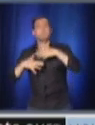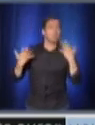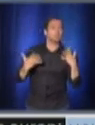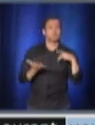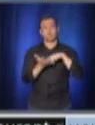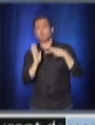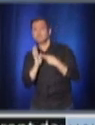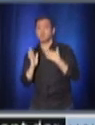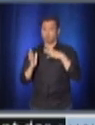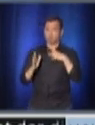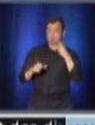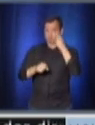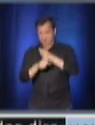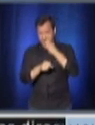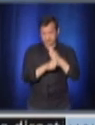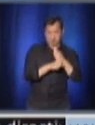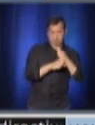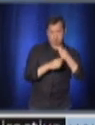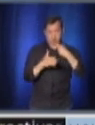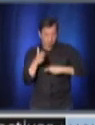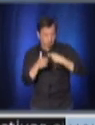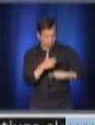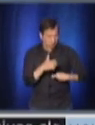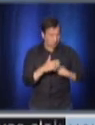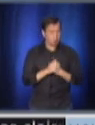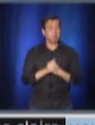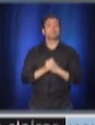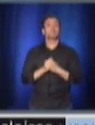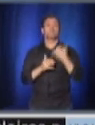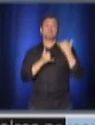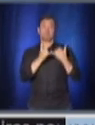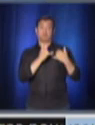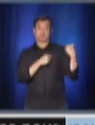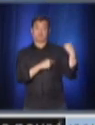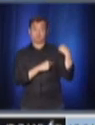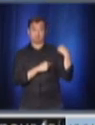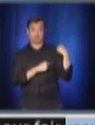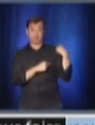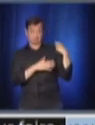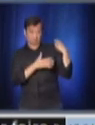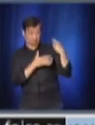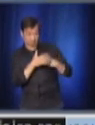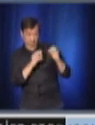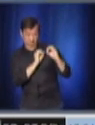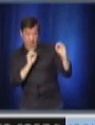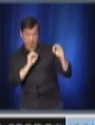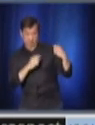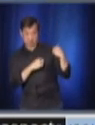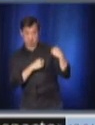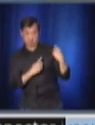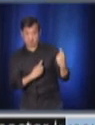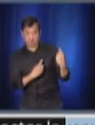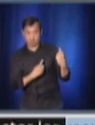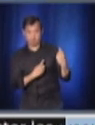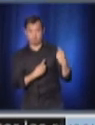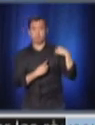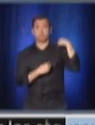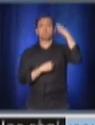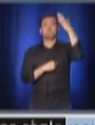sanctionnés, mais ceux qui, en fin de semaine, n'ont pas répondu, entre guillemets, à la commande, est-ce qu'ils seront sanctionnés? Bien, je vais